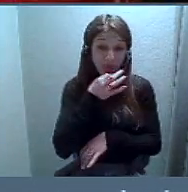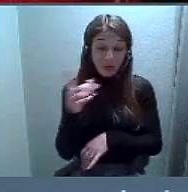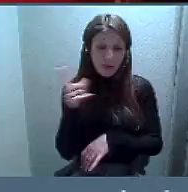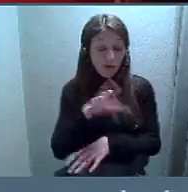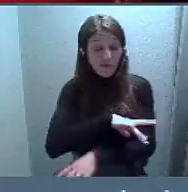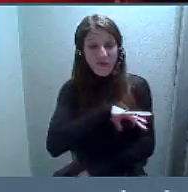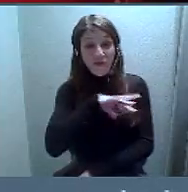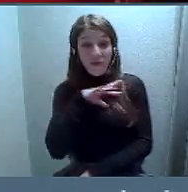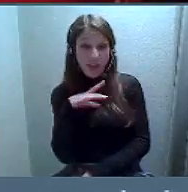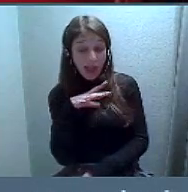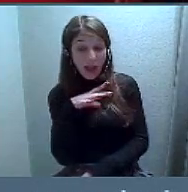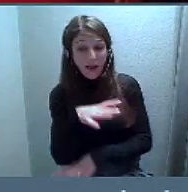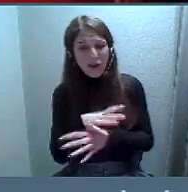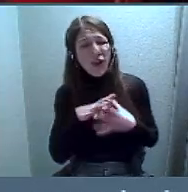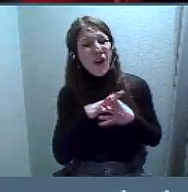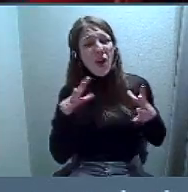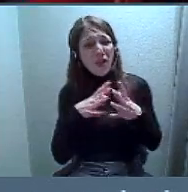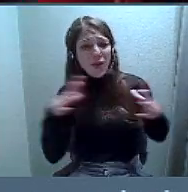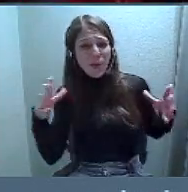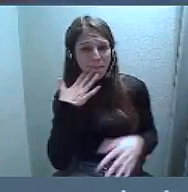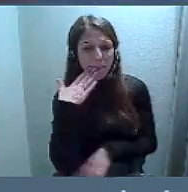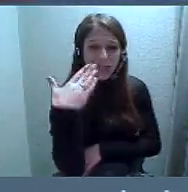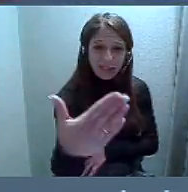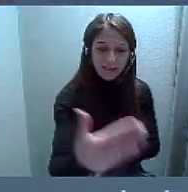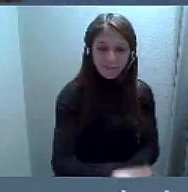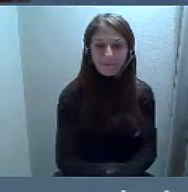dit un énorme, énorme merci. Voilà.